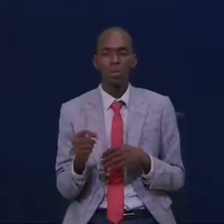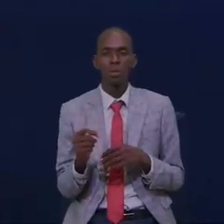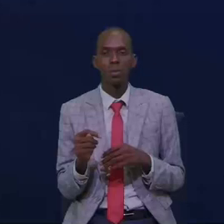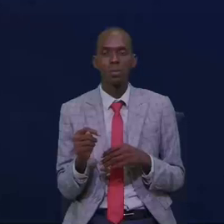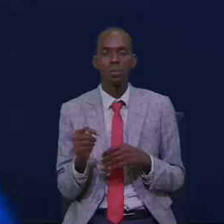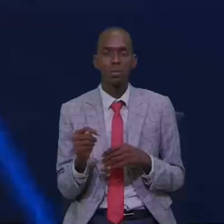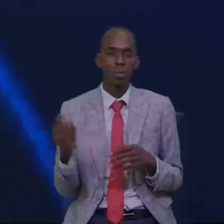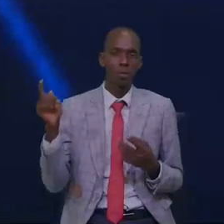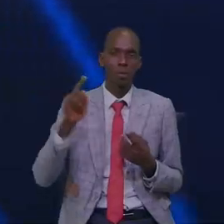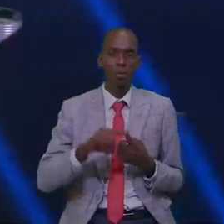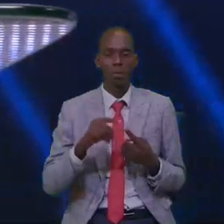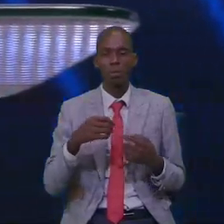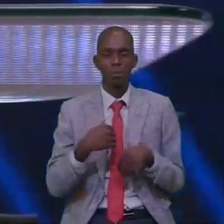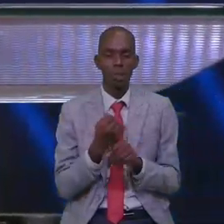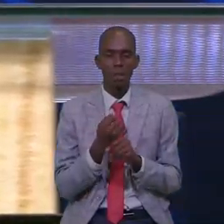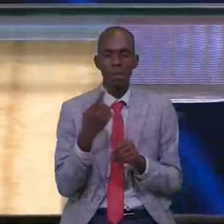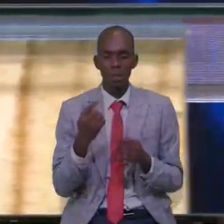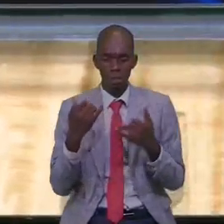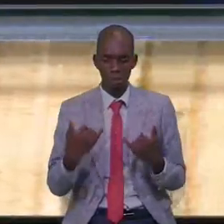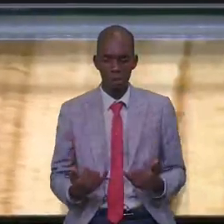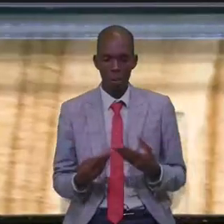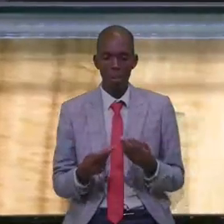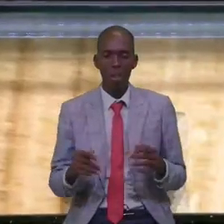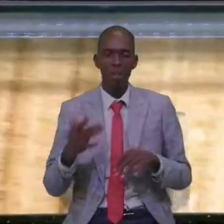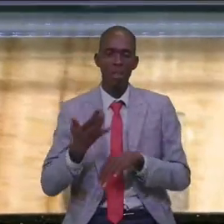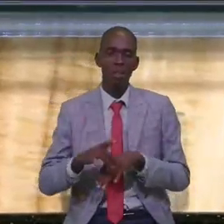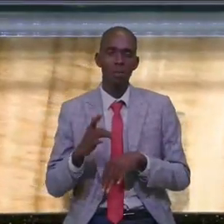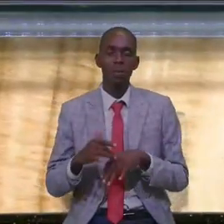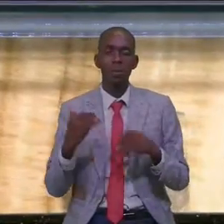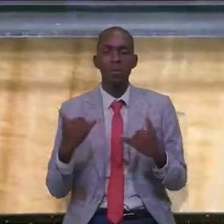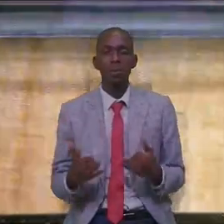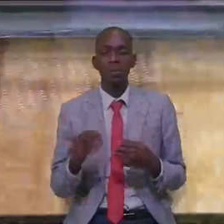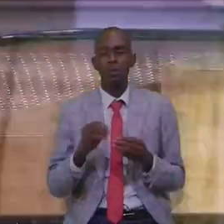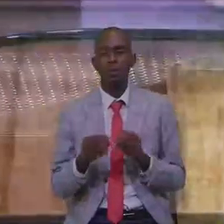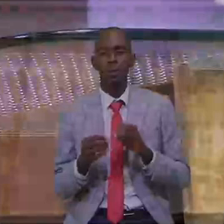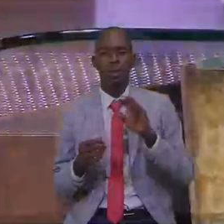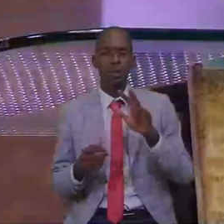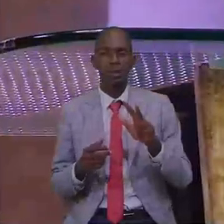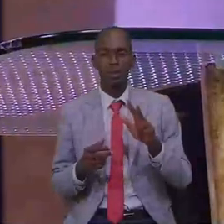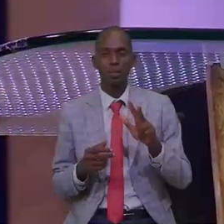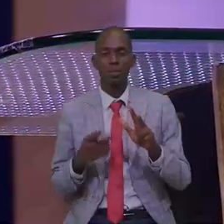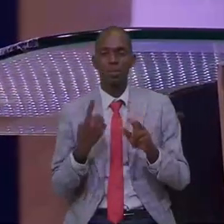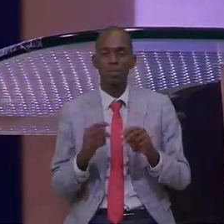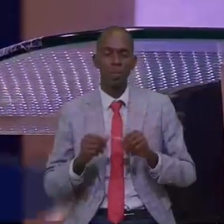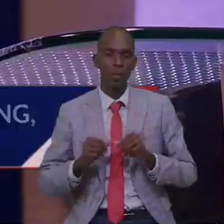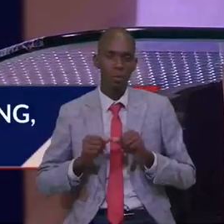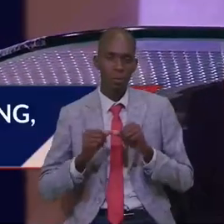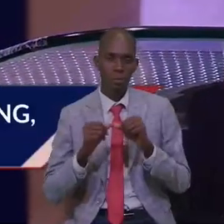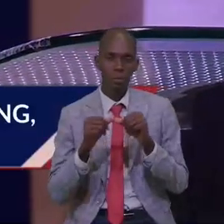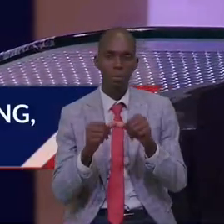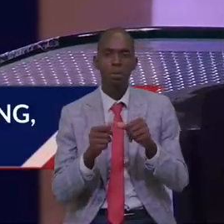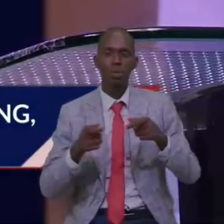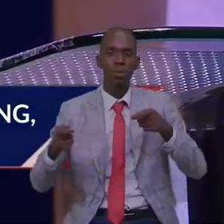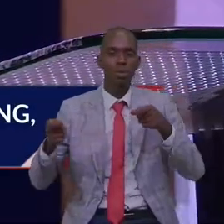un désert. Nous allons à la troisième partie ici. Nous allons voir la domination perpétuelle